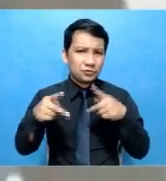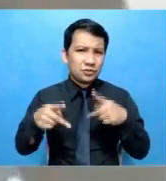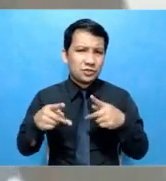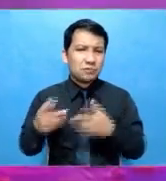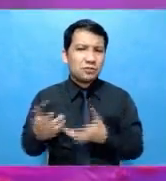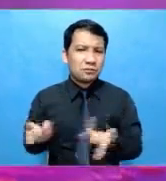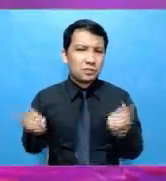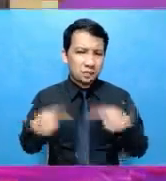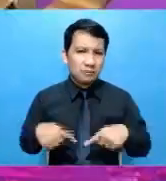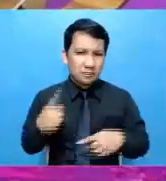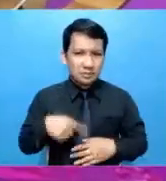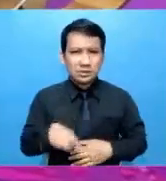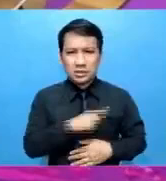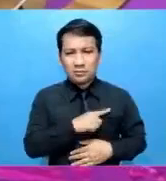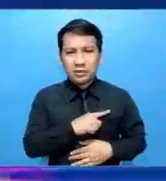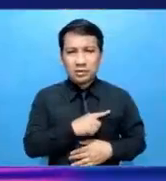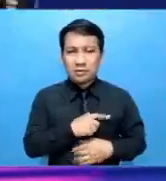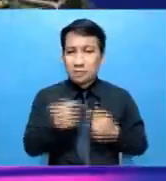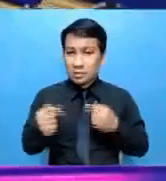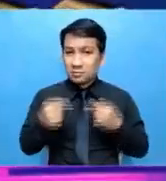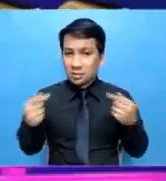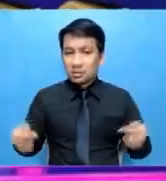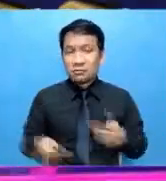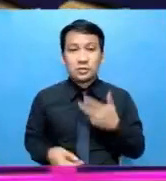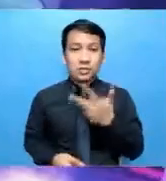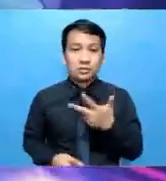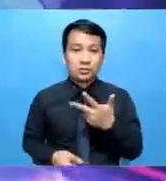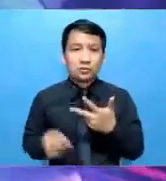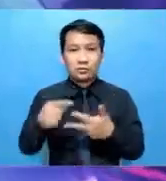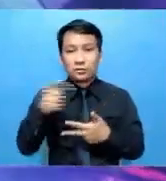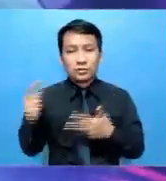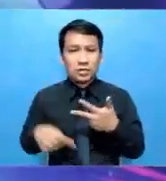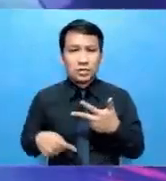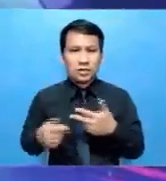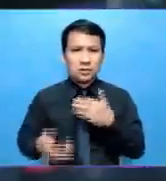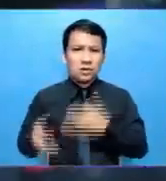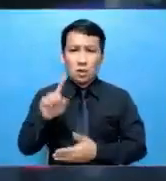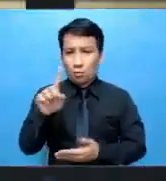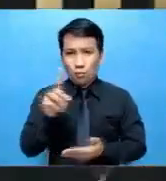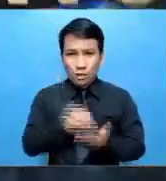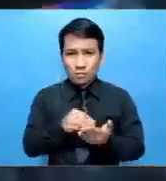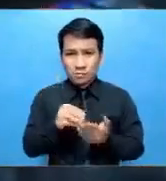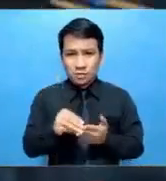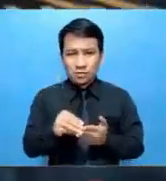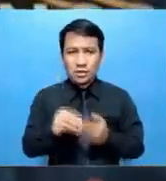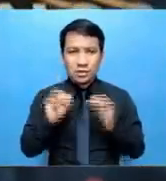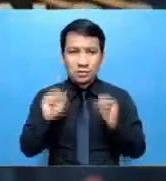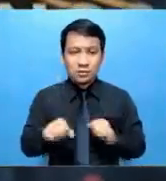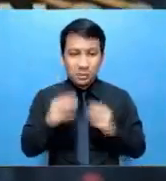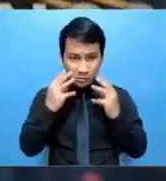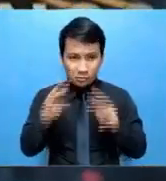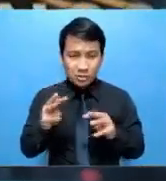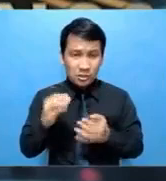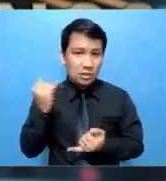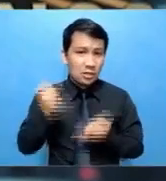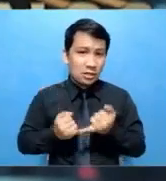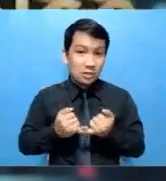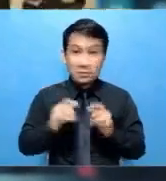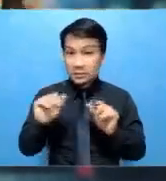dadating po sa amin. Paglalabanan ng tatlong finalist ang cash prize na 1,000,000 piso. Mapapanood ang huling showdown sa